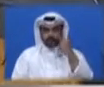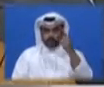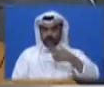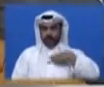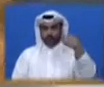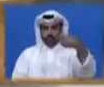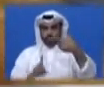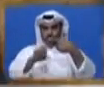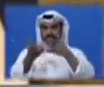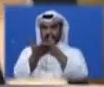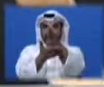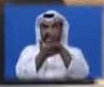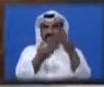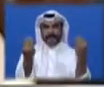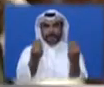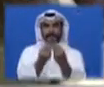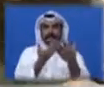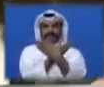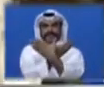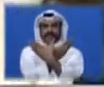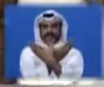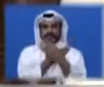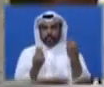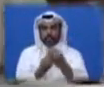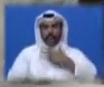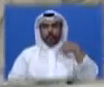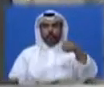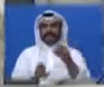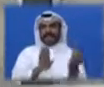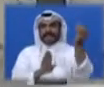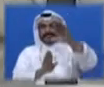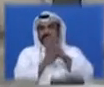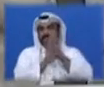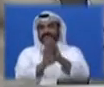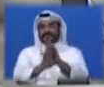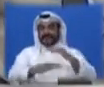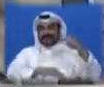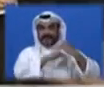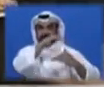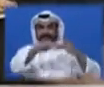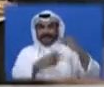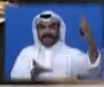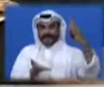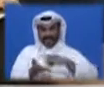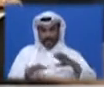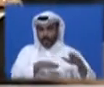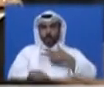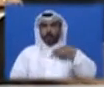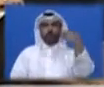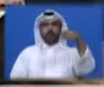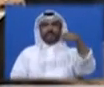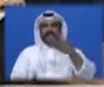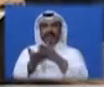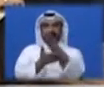الماليه في جمهوريه البانيا ووزير التنميه الالباني زار وزاره الخارجيه الكويتيه